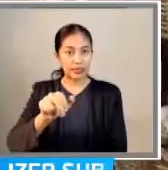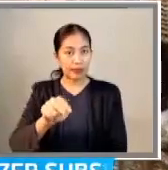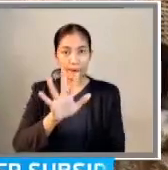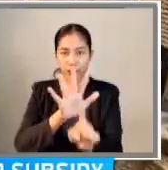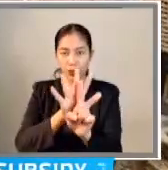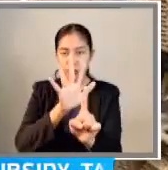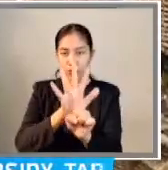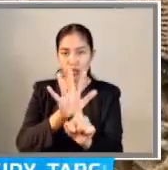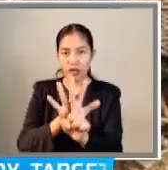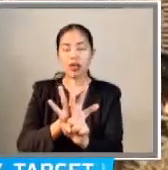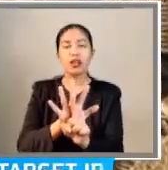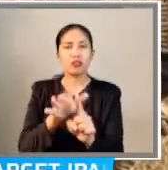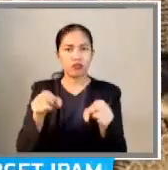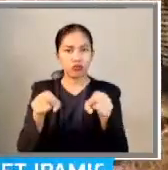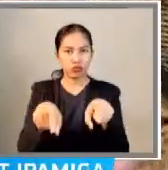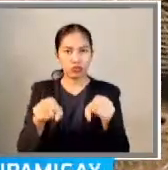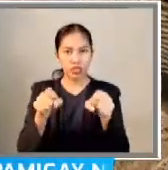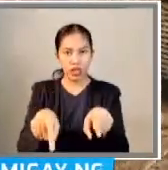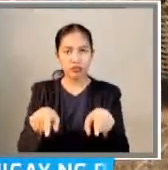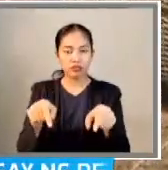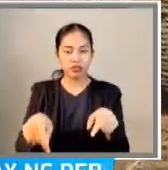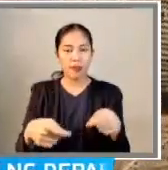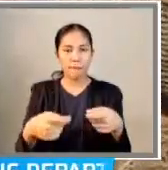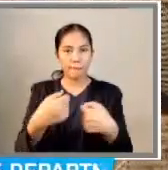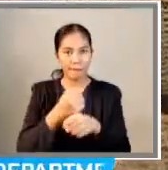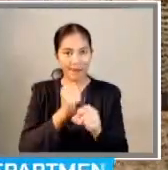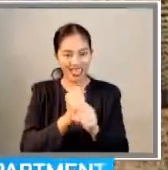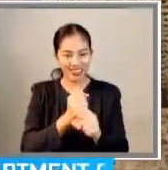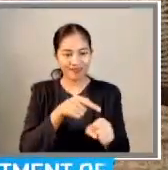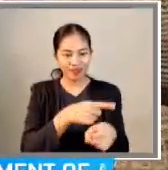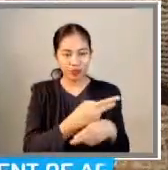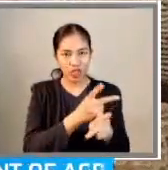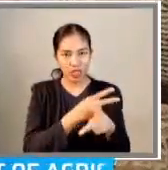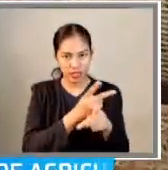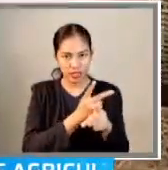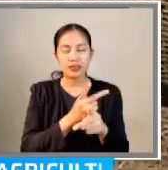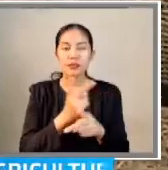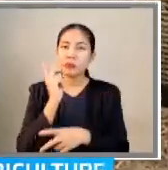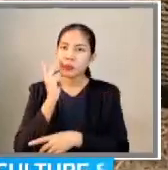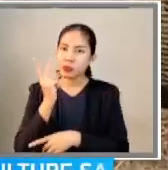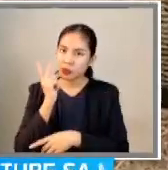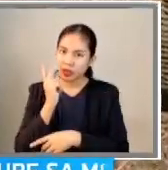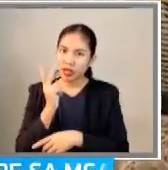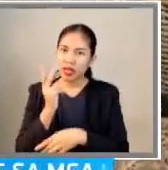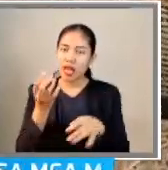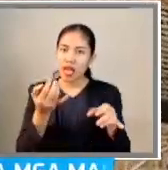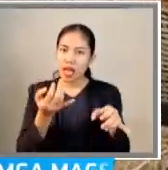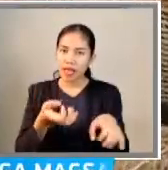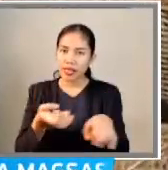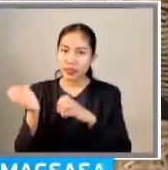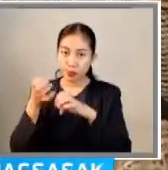makakakita tayo ng mga in-export na mga materials nagawa sa bamboo